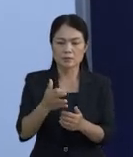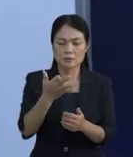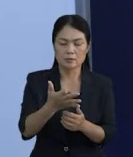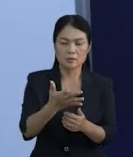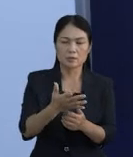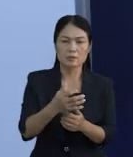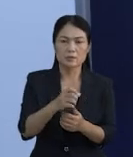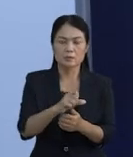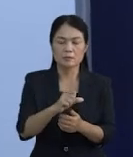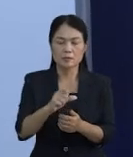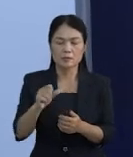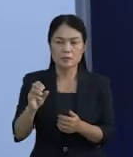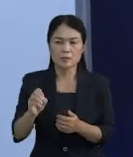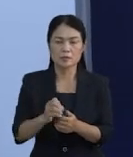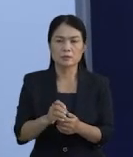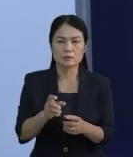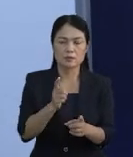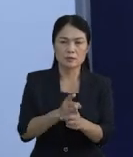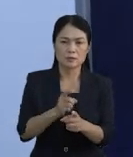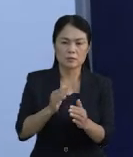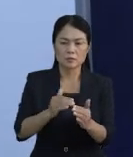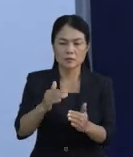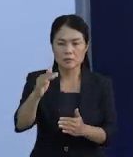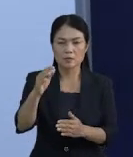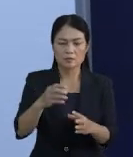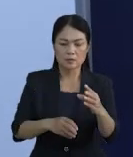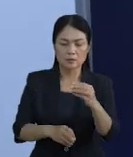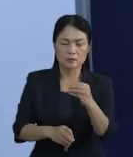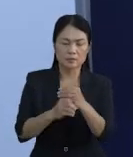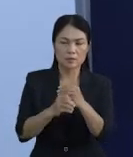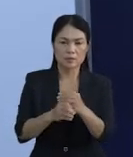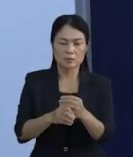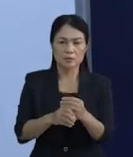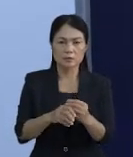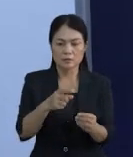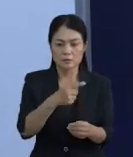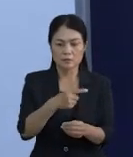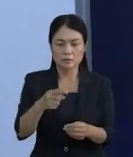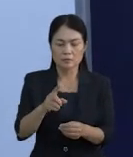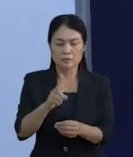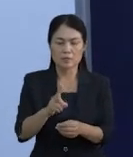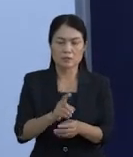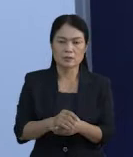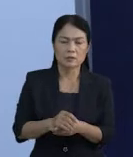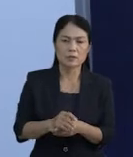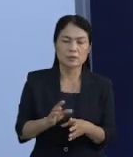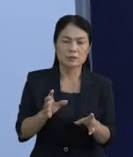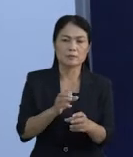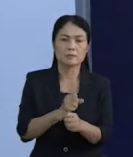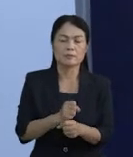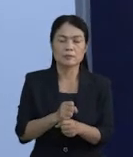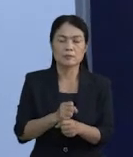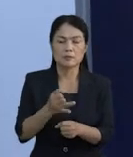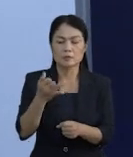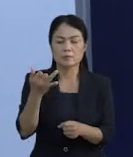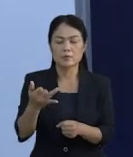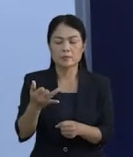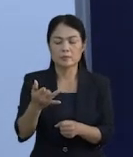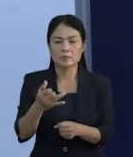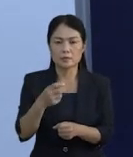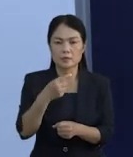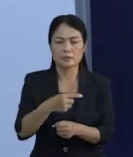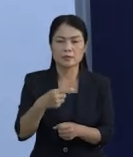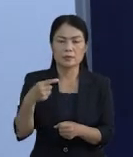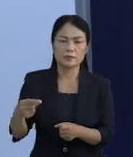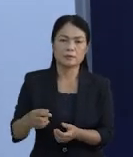ấy trời bằng cốt láng hay chẳng thêm áo tới tùng liền mùi tiết chẳng dương bán phạm phí liền này con đấy